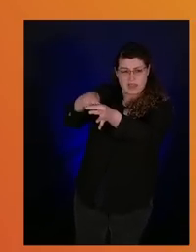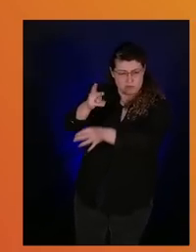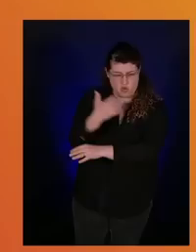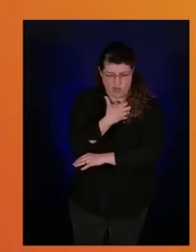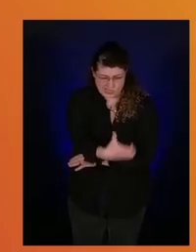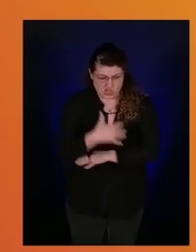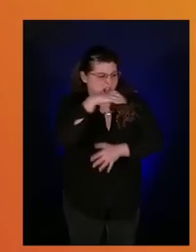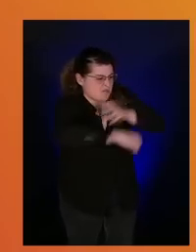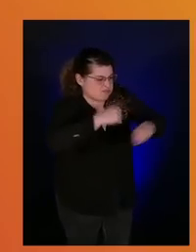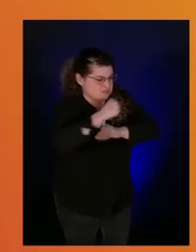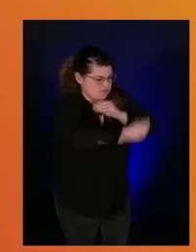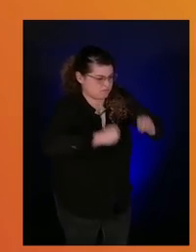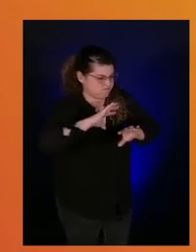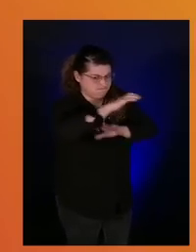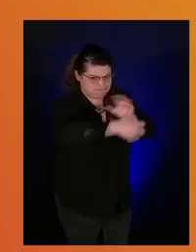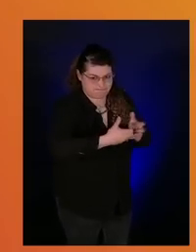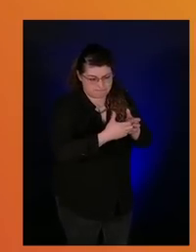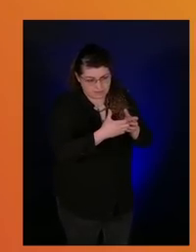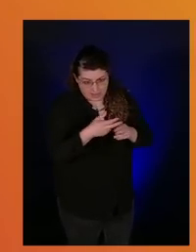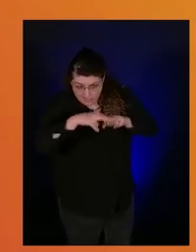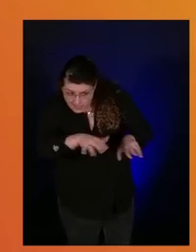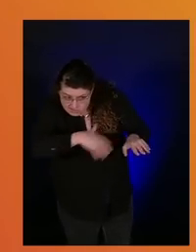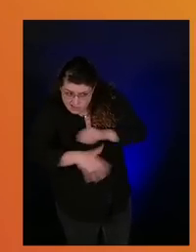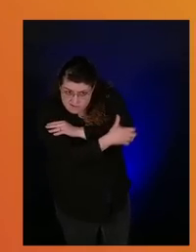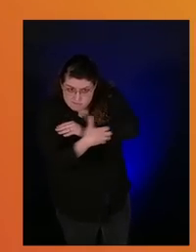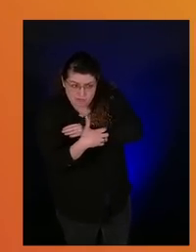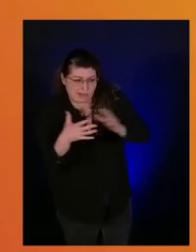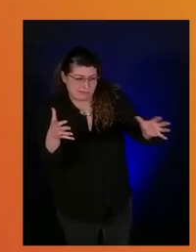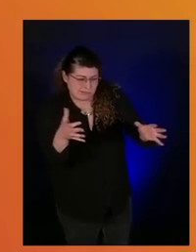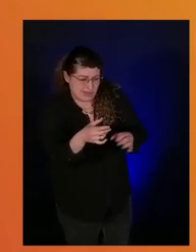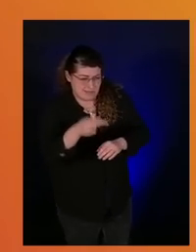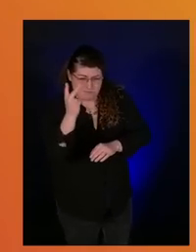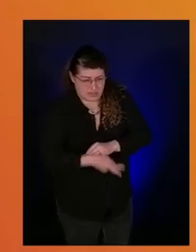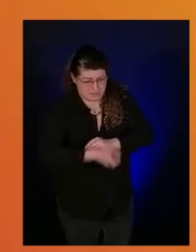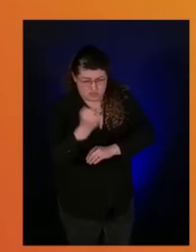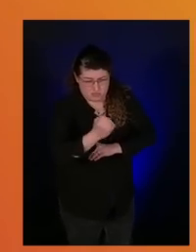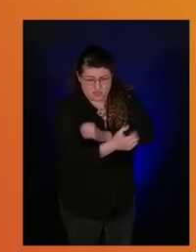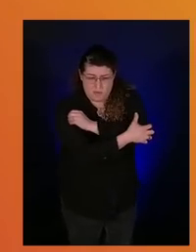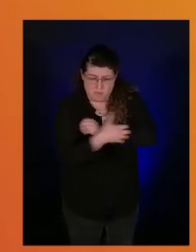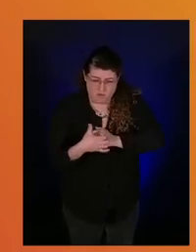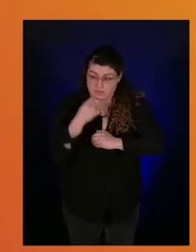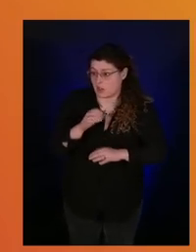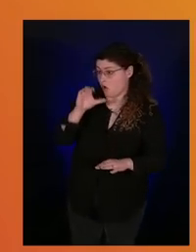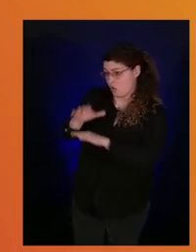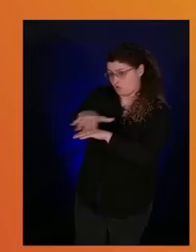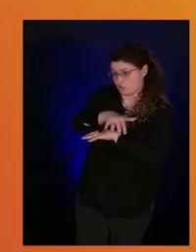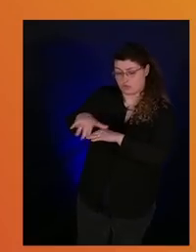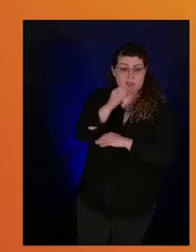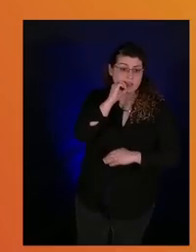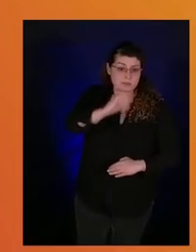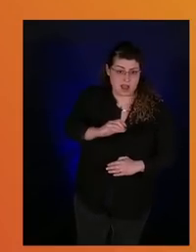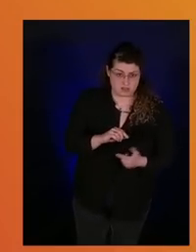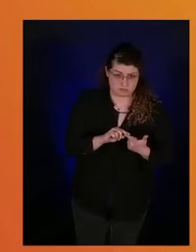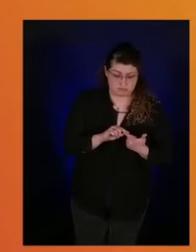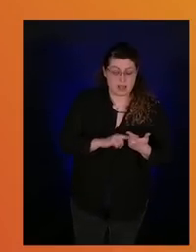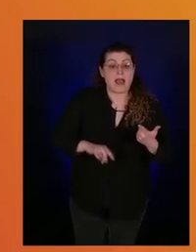et appauvrissent les 99% restants et restantes. Bref, un combat contre le capital.